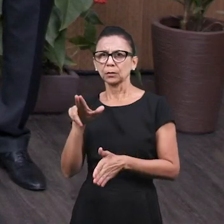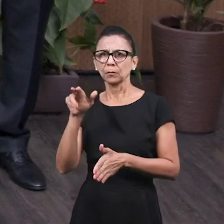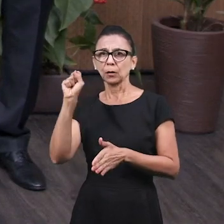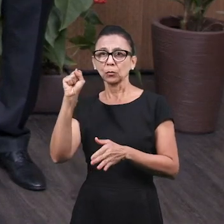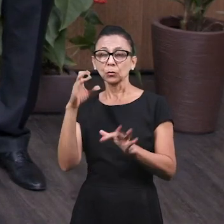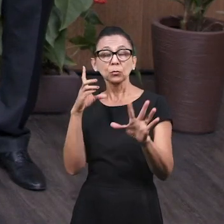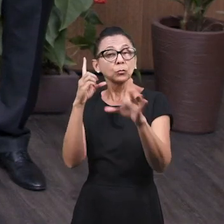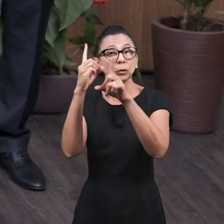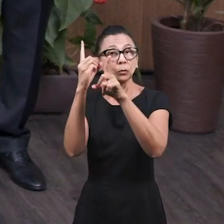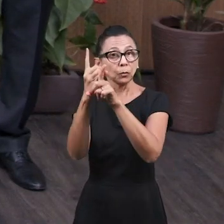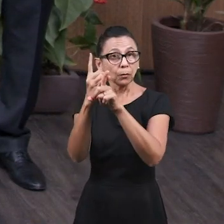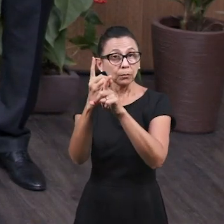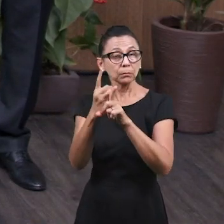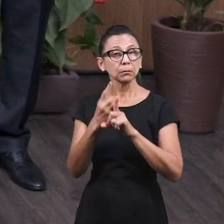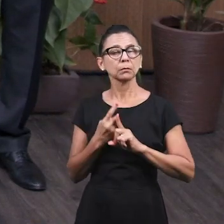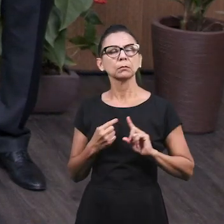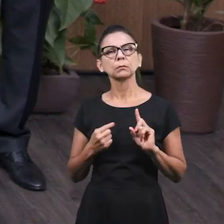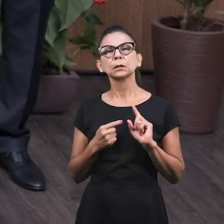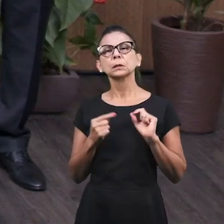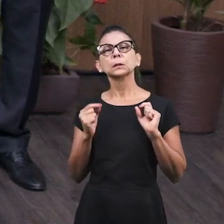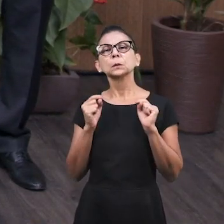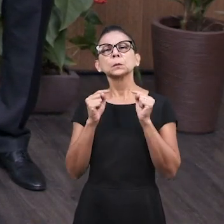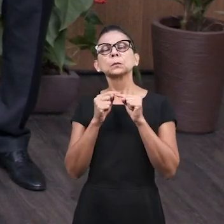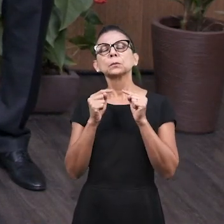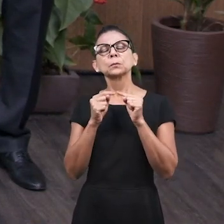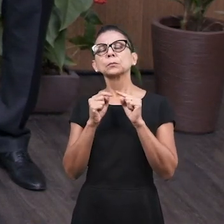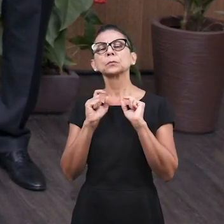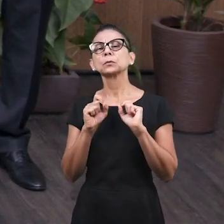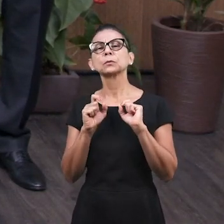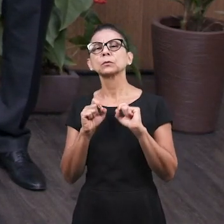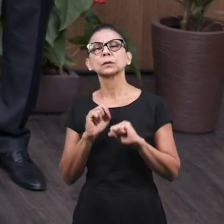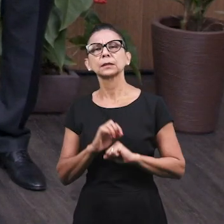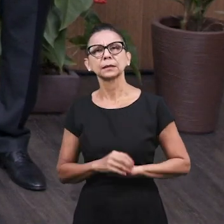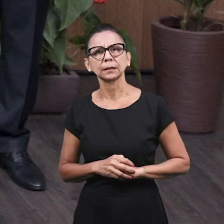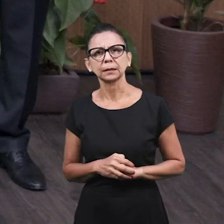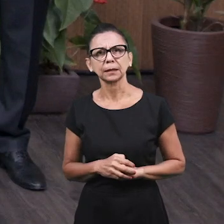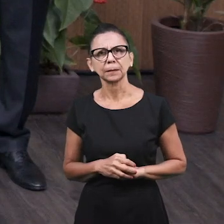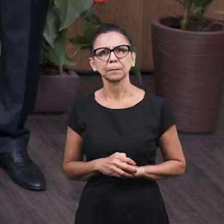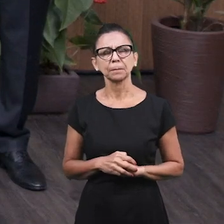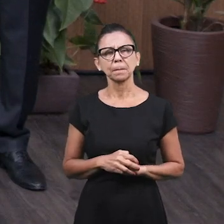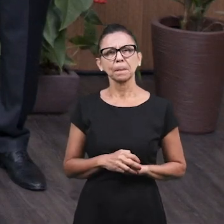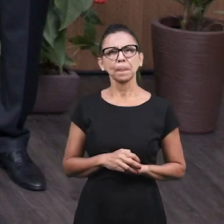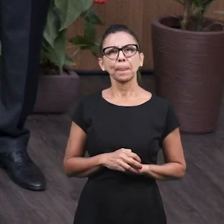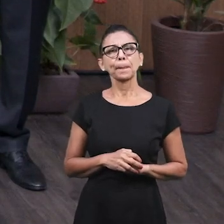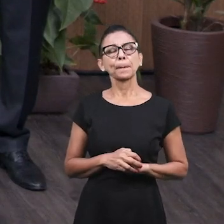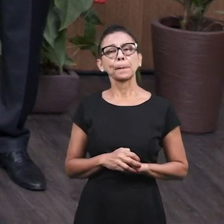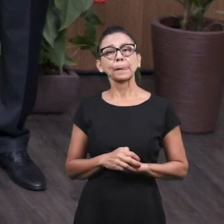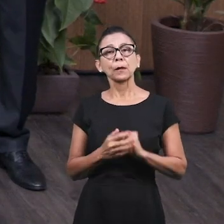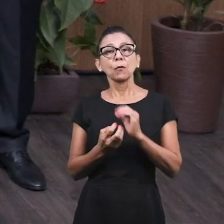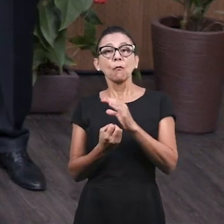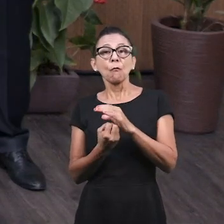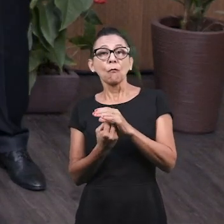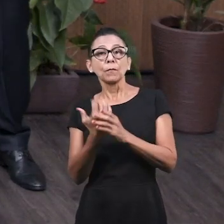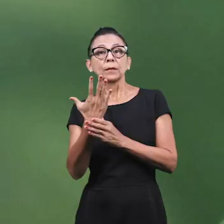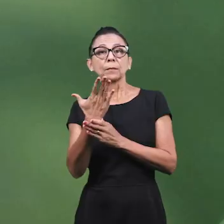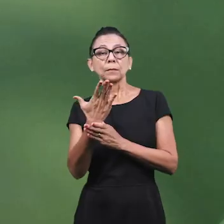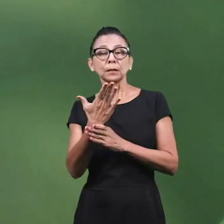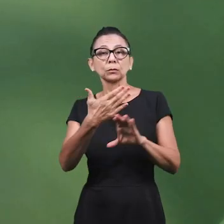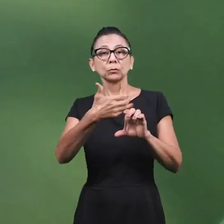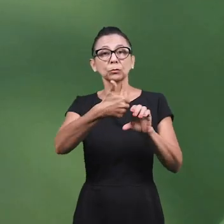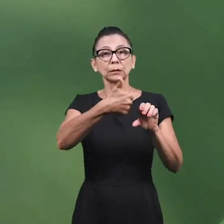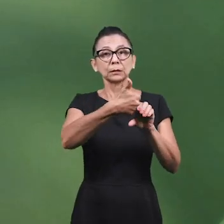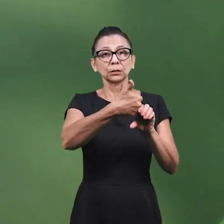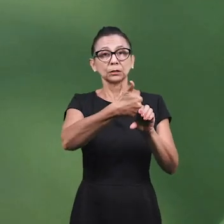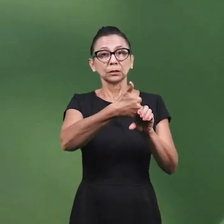Эммаус, она очень тесно связана с фактом, который является